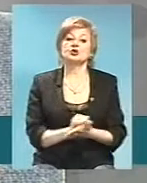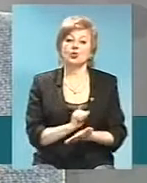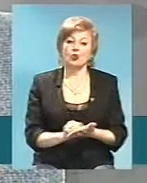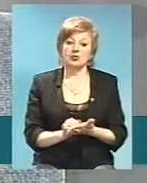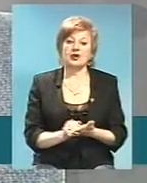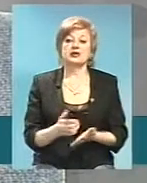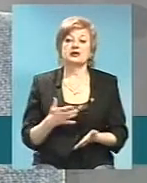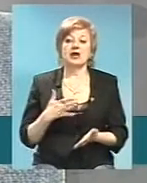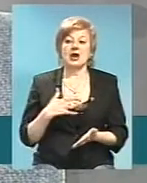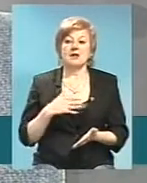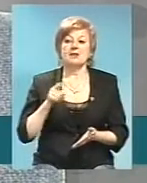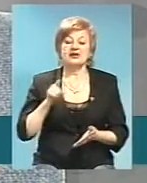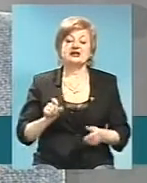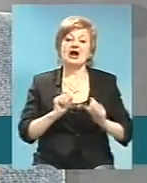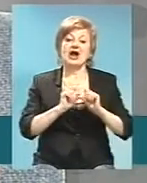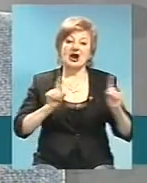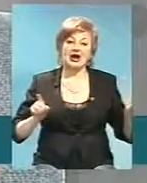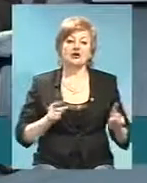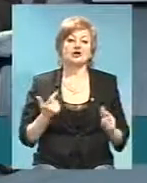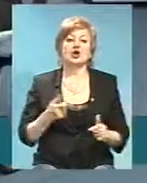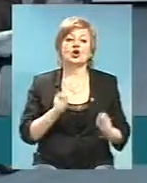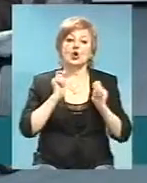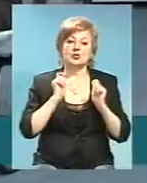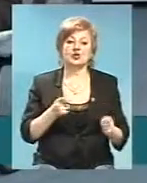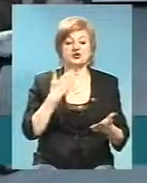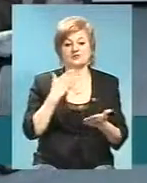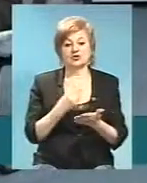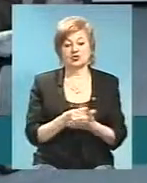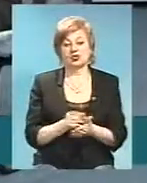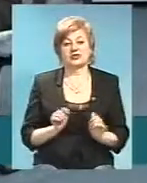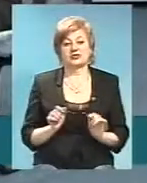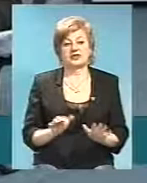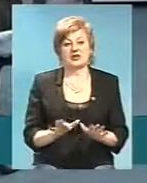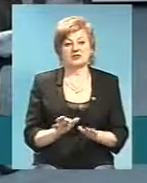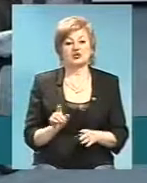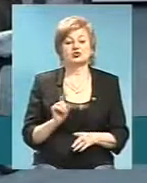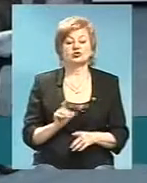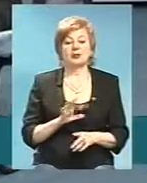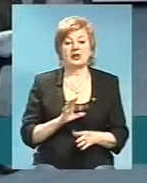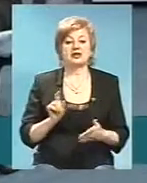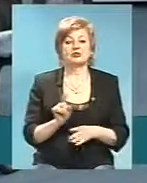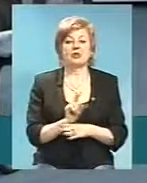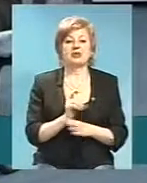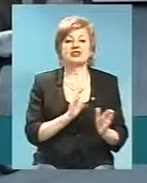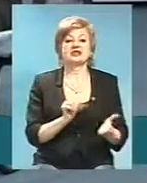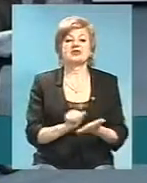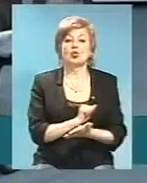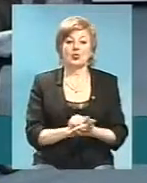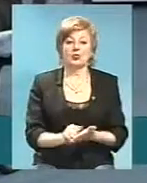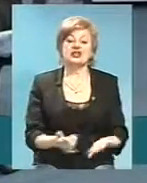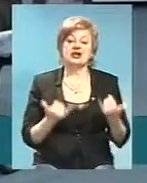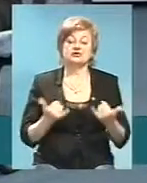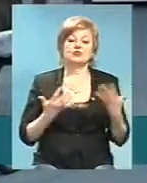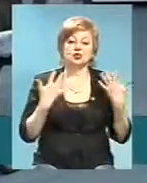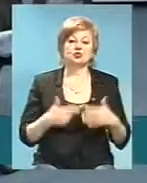та галузь, яка регламентує свою діяльність відповідно до нормативних документів. На сьогодні